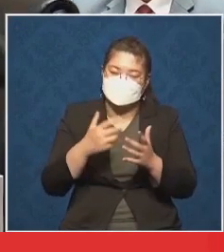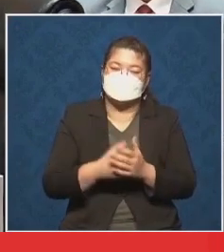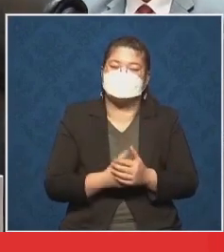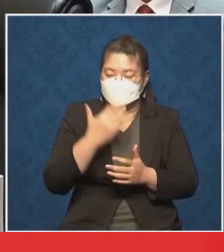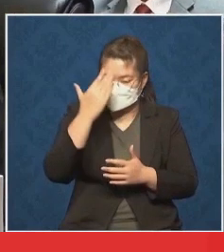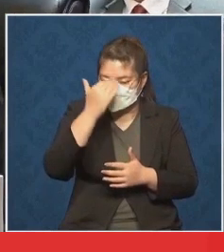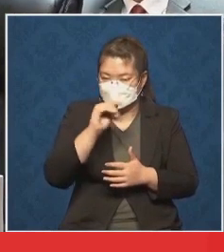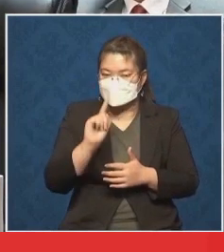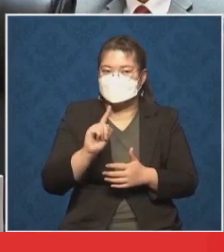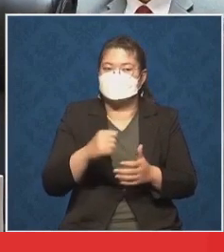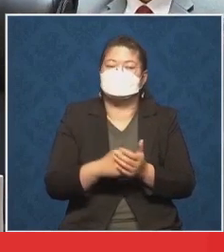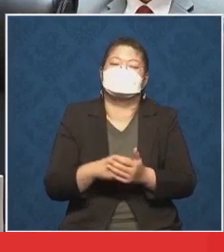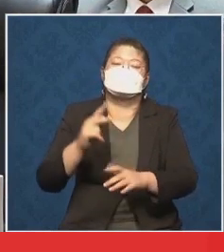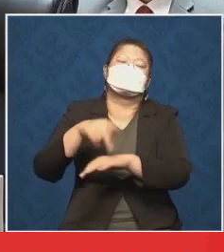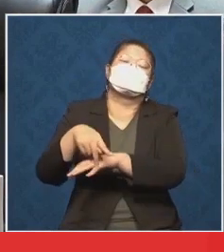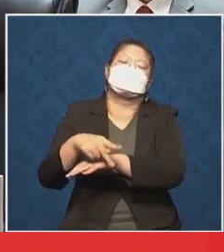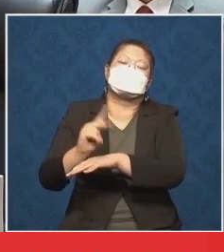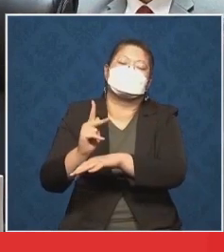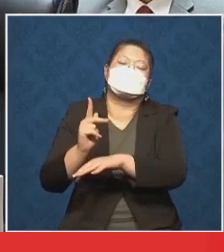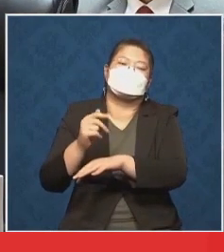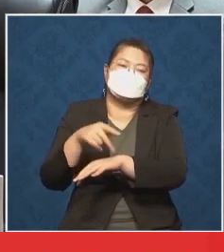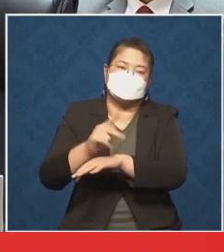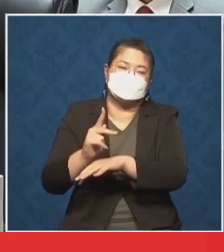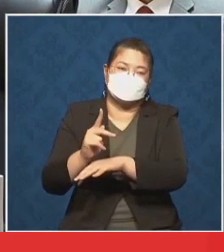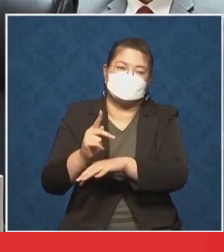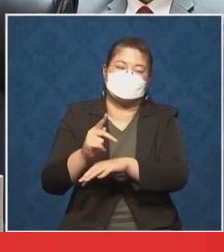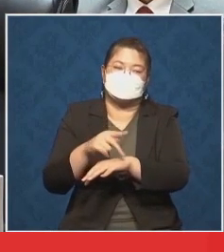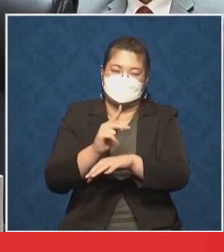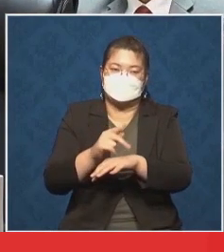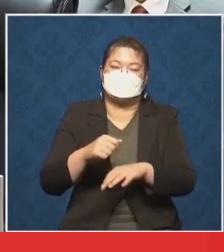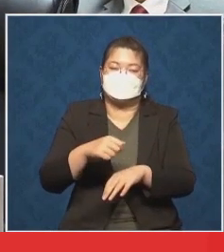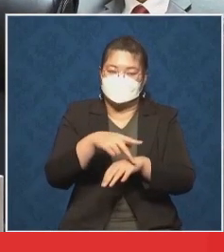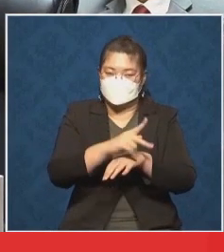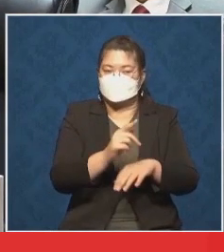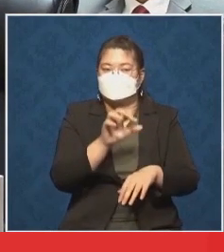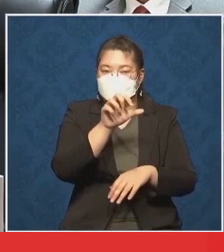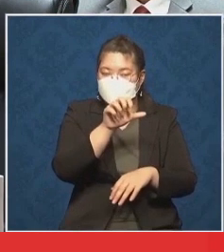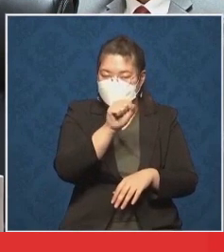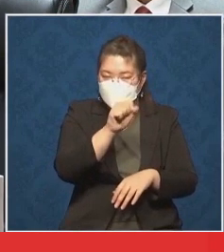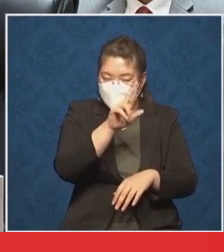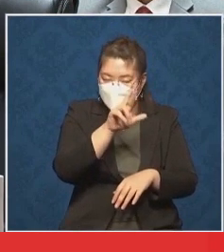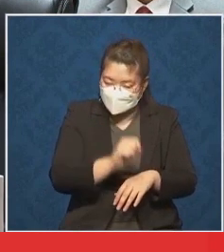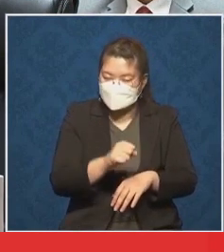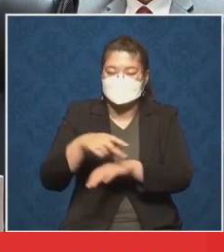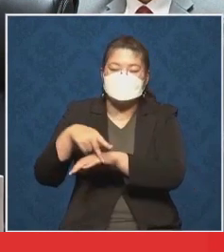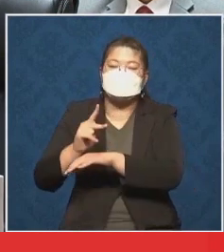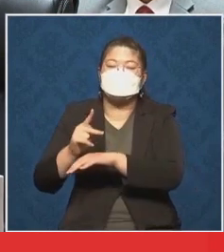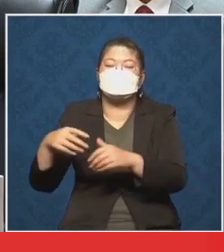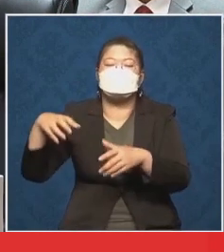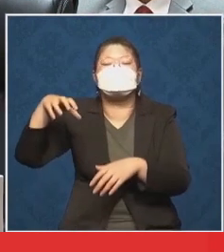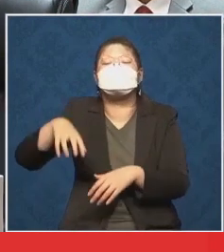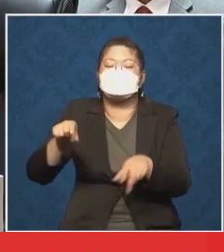านเป็นประธานสภาของสถาบันปกเกล้านะครับคือว่าสถาบันพระปกเกล้าเนี่ยนะครับเ